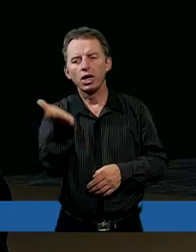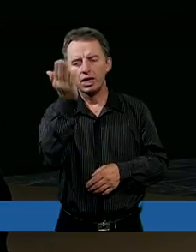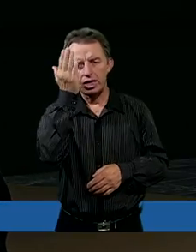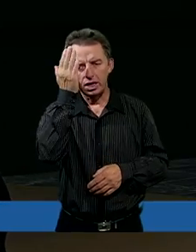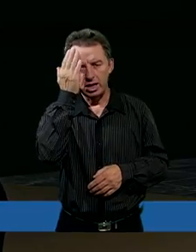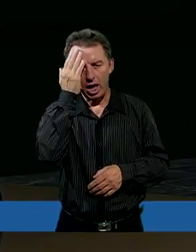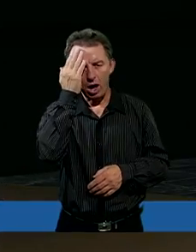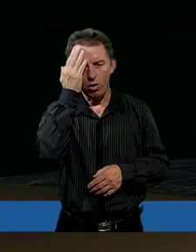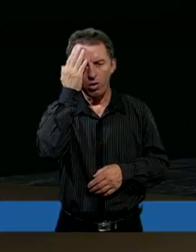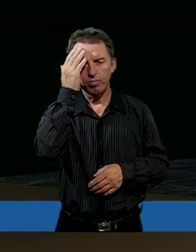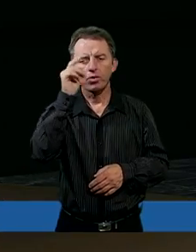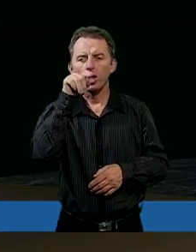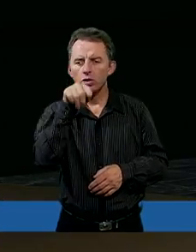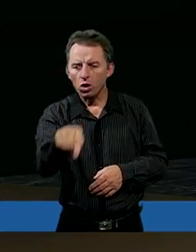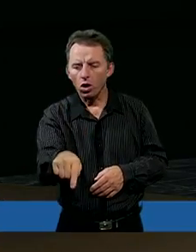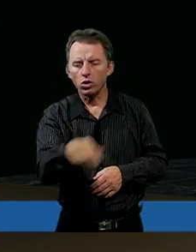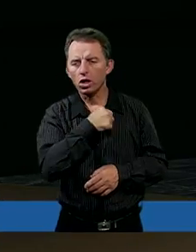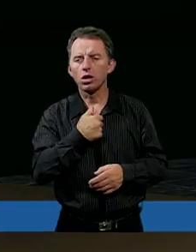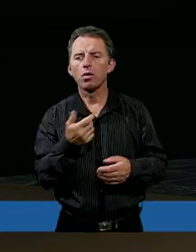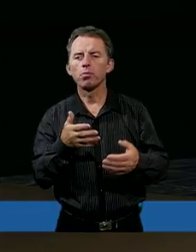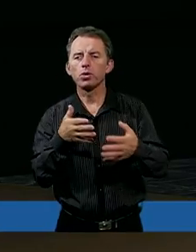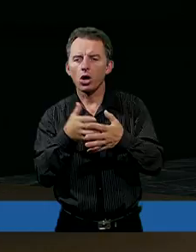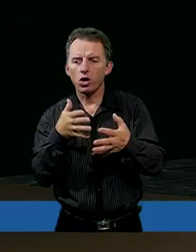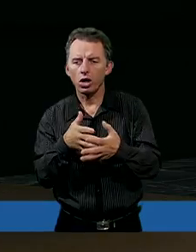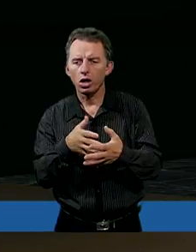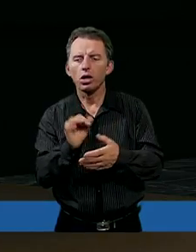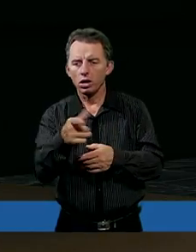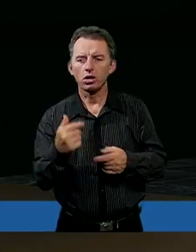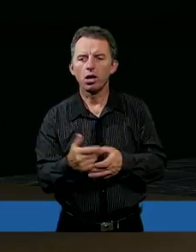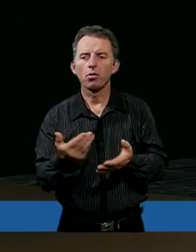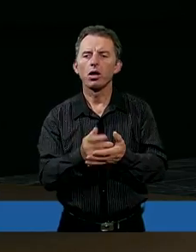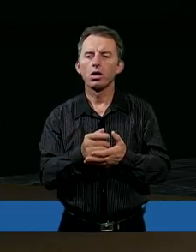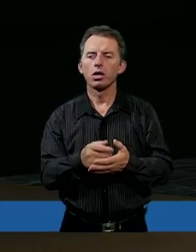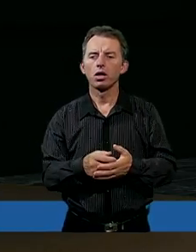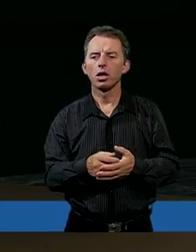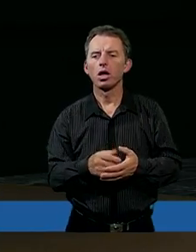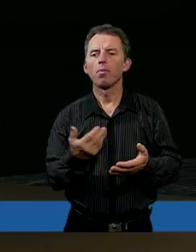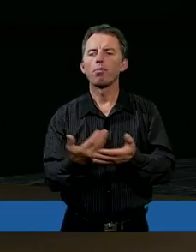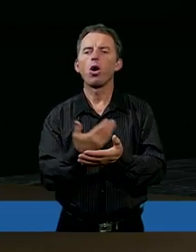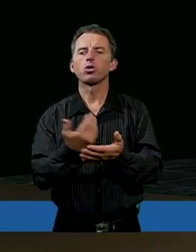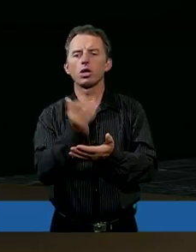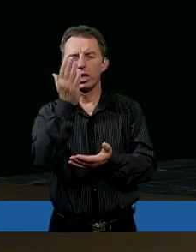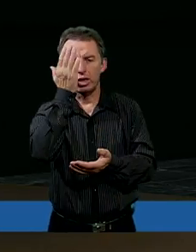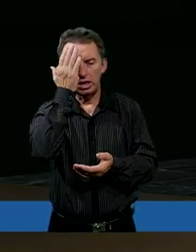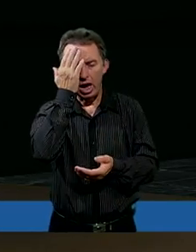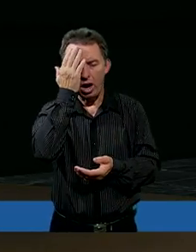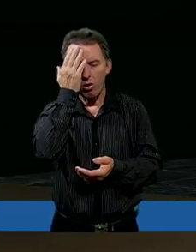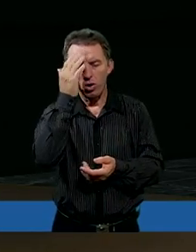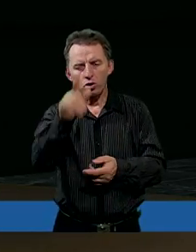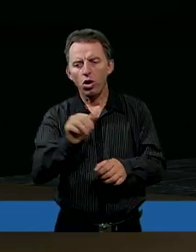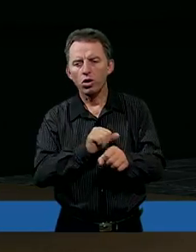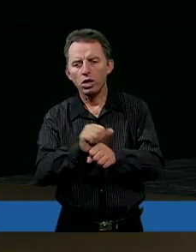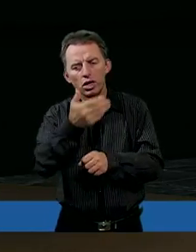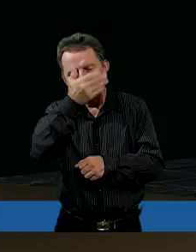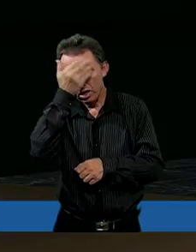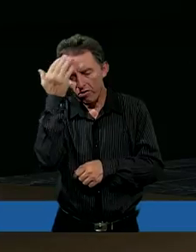znał to, co my znamy, ten prolog. Bo koniec tak, ale czy ten początek znał, to nie